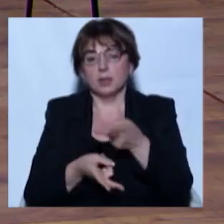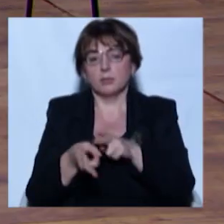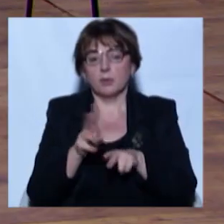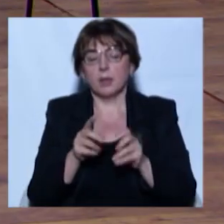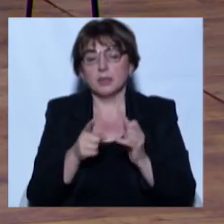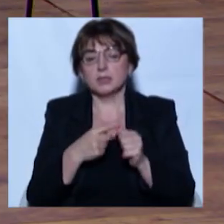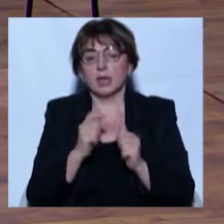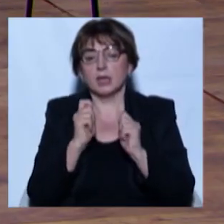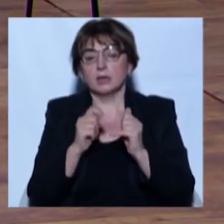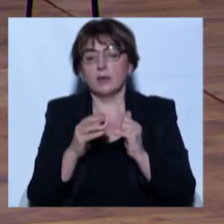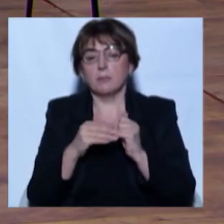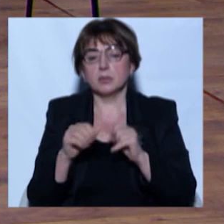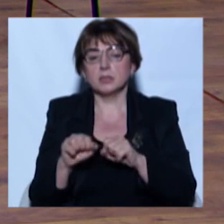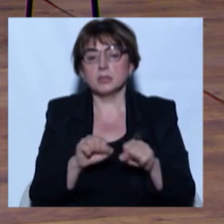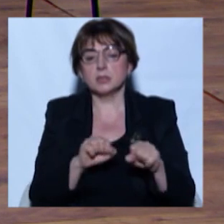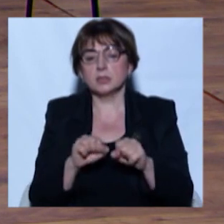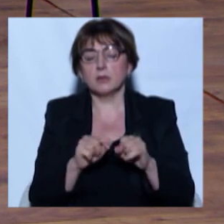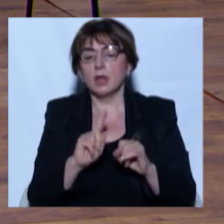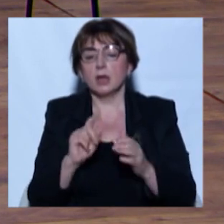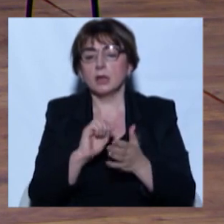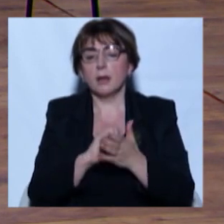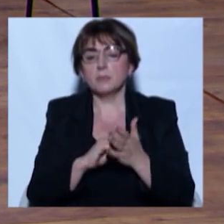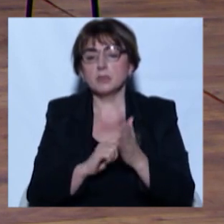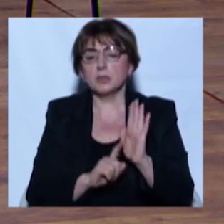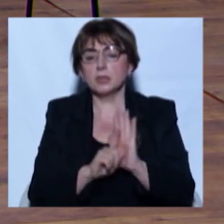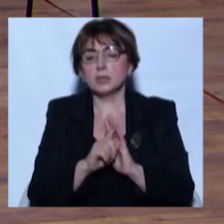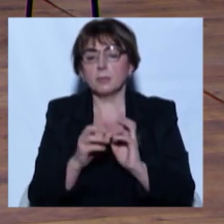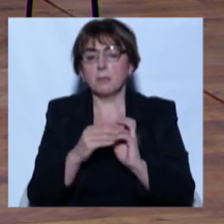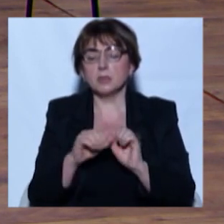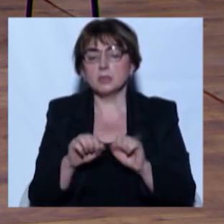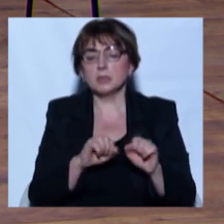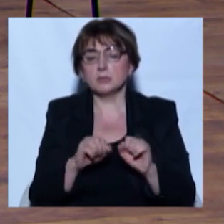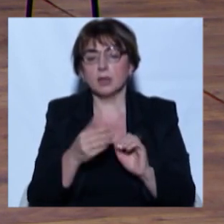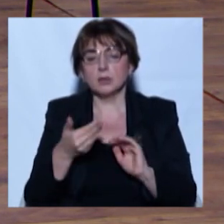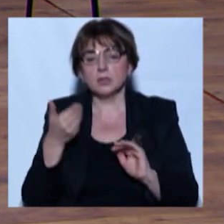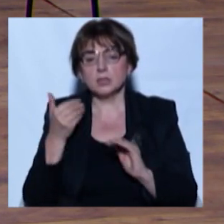მიწისძვრა. რა იწვევს მიწისძვრას? ჩვენ წინა გაკვეთილზე ვისაუბრეთ